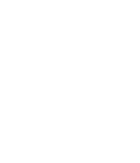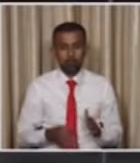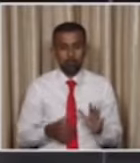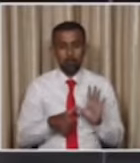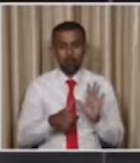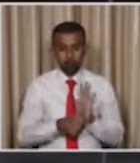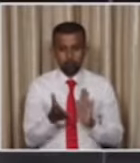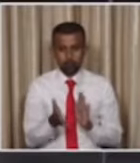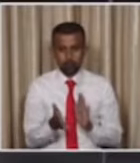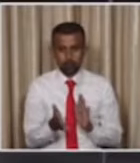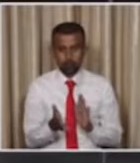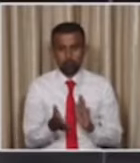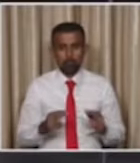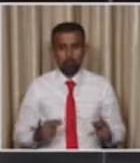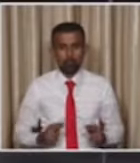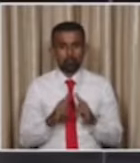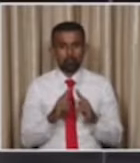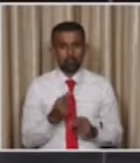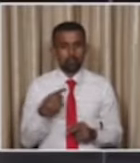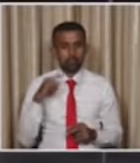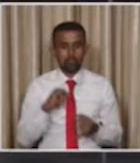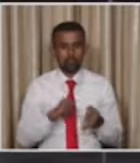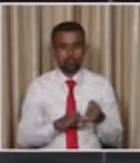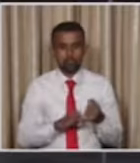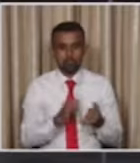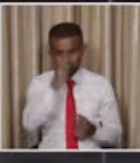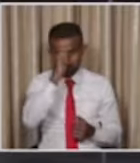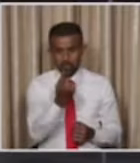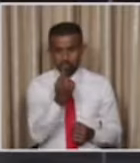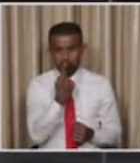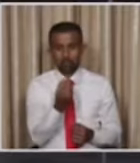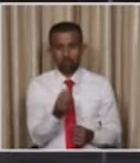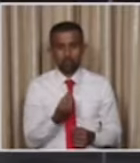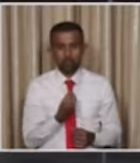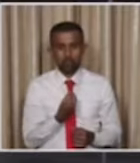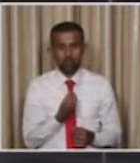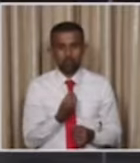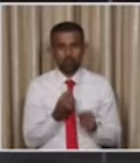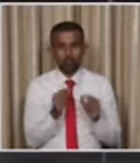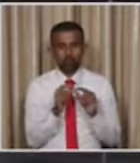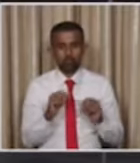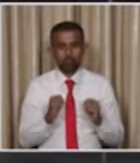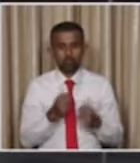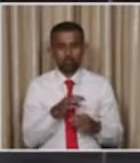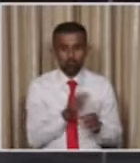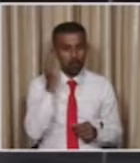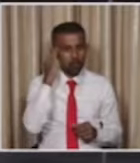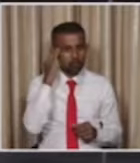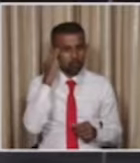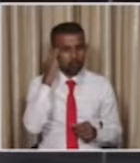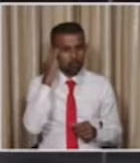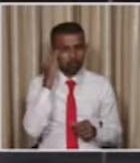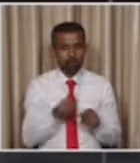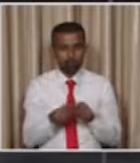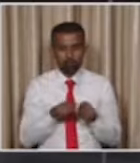පනත ඇත්තටම දැන් ශ්‍රේෂ්ඨාධිකරණ ඊයේ සරත් වීරසේකර මැතිතුමා කෝ එතුමන්ලා දීලා තිනවා අර්ථකතනෙ ජීව විද්‍යාත්මක කාන්තාව. ඔන්නෝම